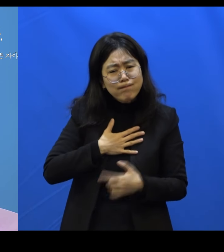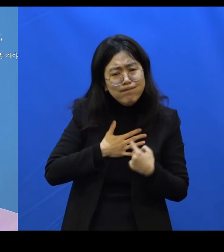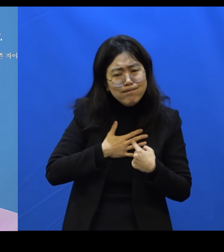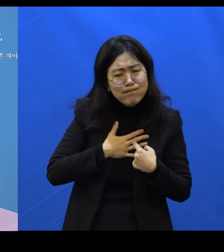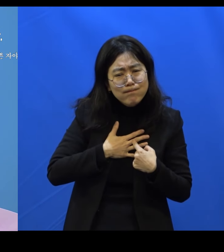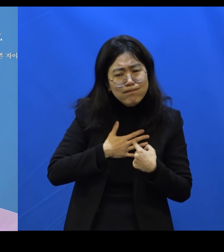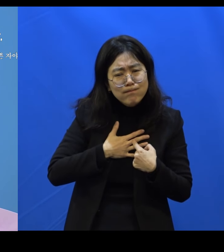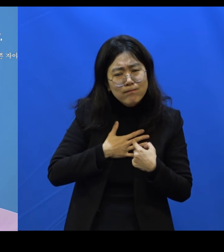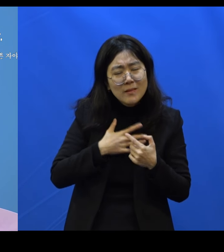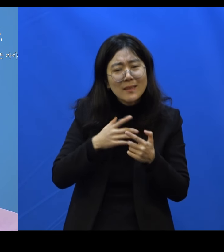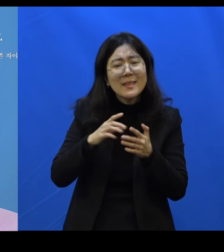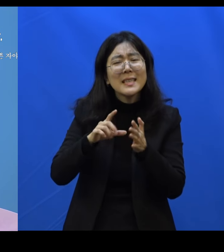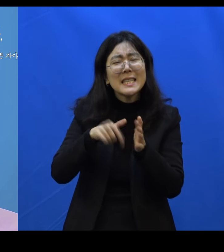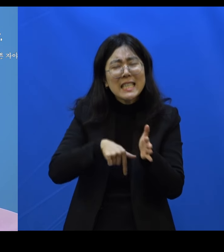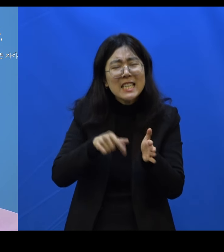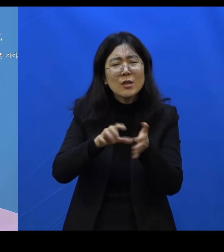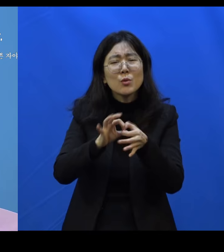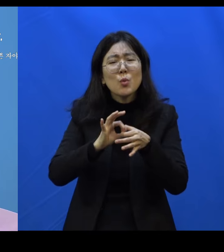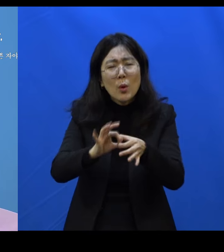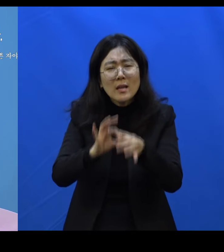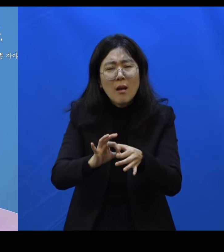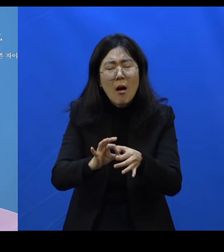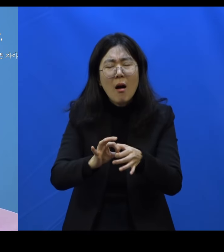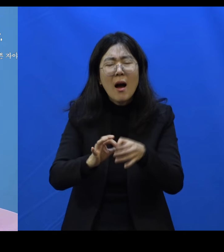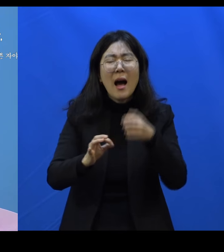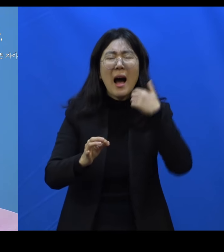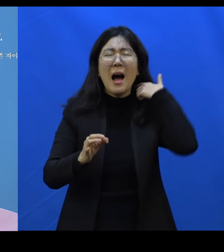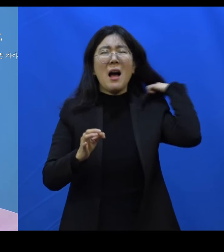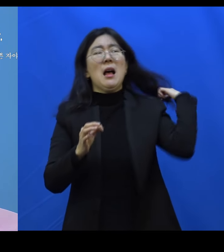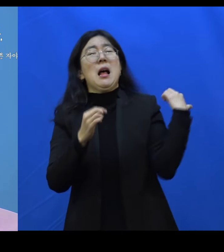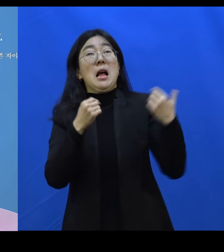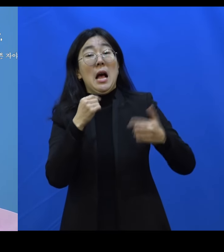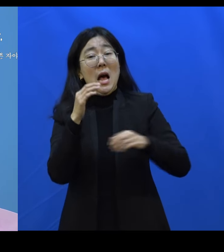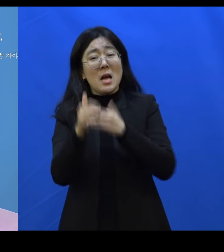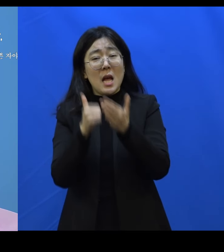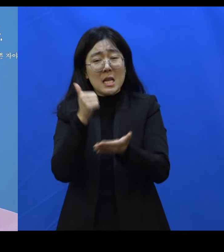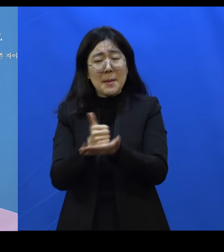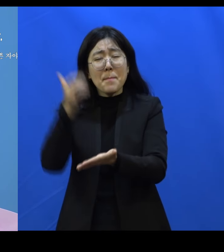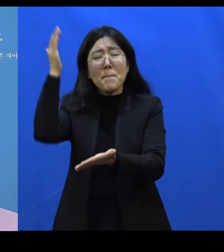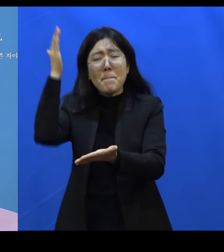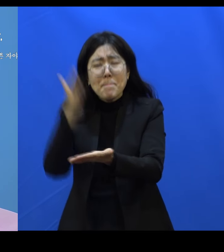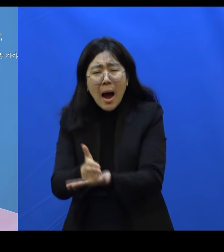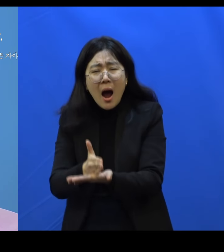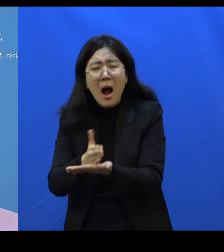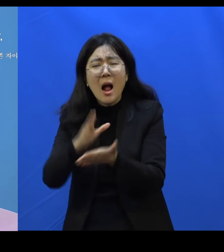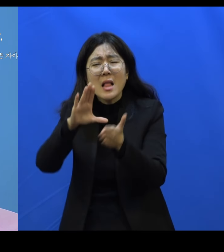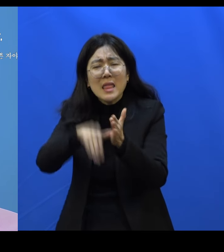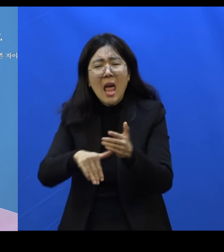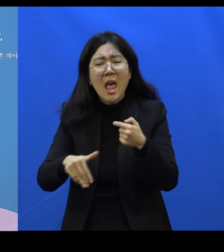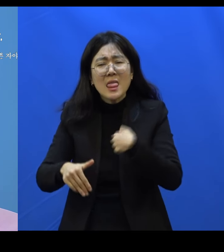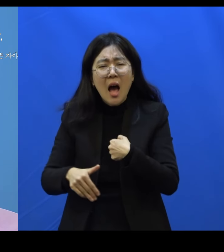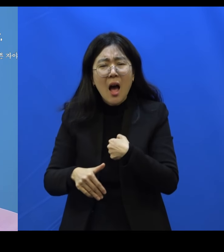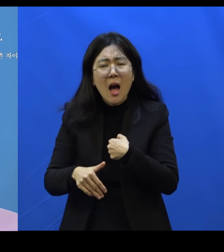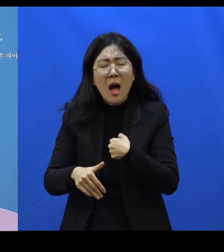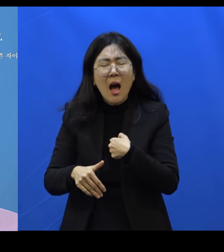하나님의 부재를 느끼면서 우리가 뭘 느끼느냐면 하나님이 계시지 않는 나라는 존재에 대한 비참함,